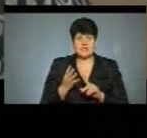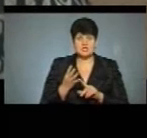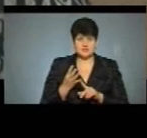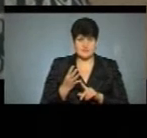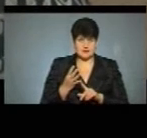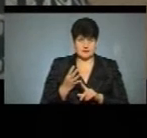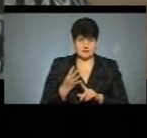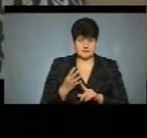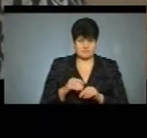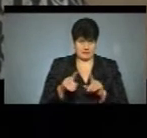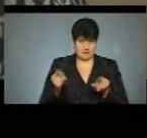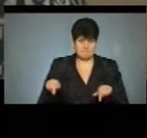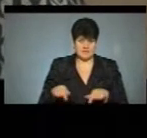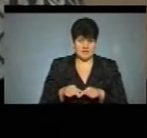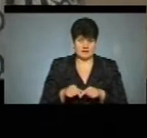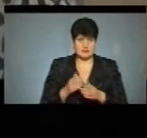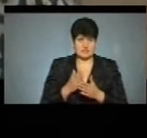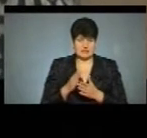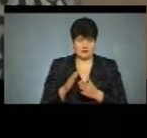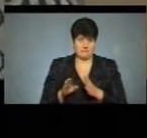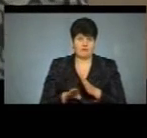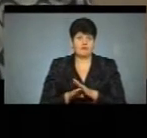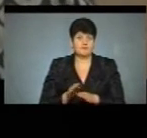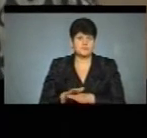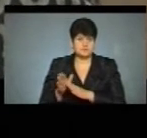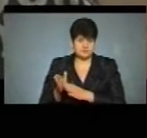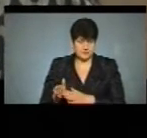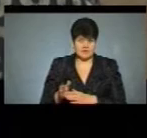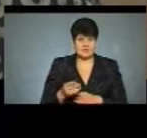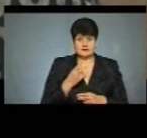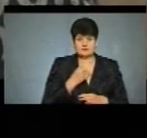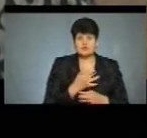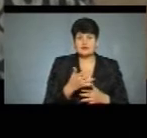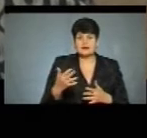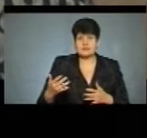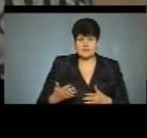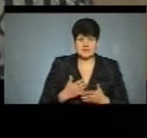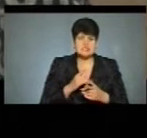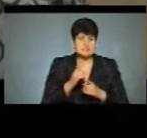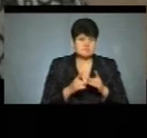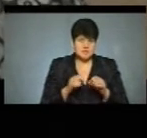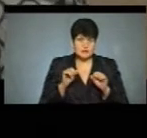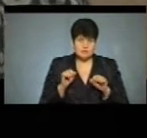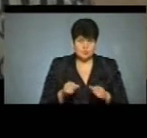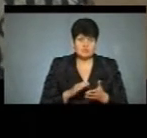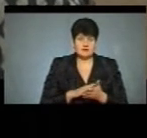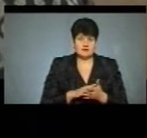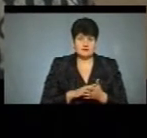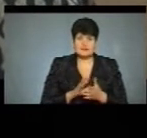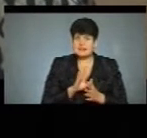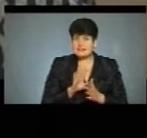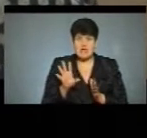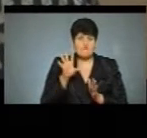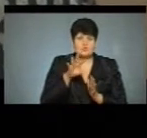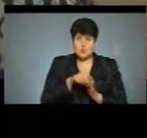примірник є в підрядника. З огляду на те, що їх є декілька, зміни могли чисто механічно не